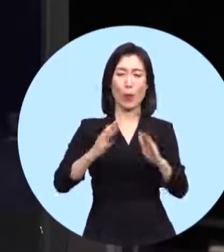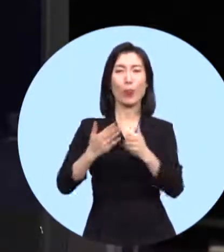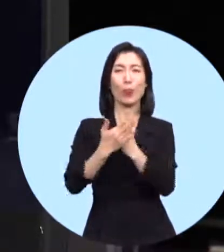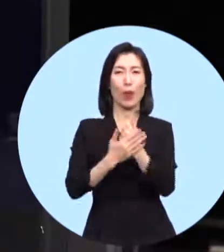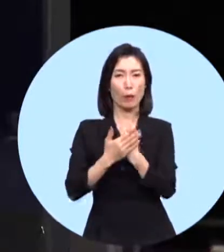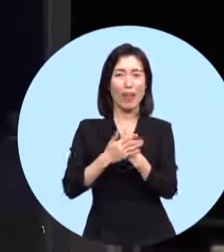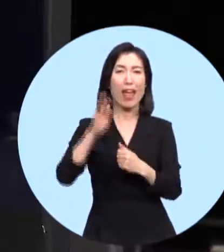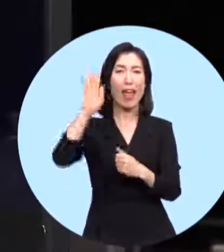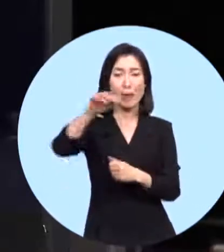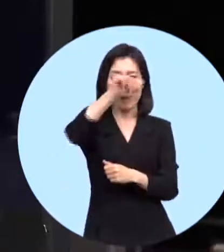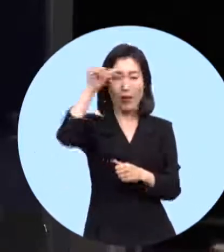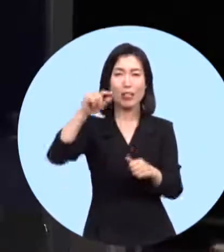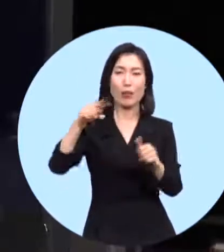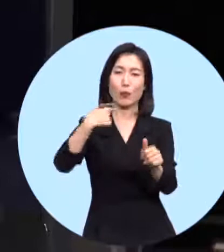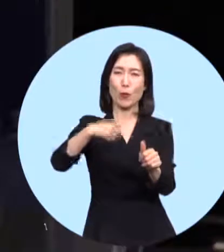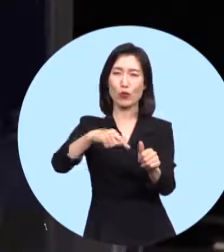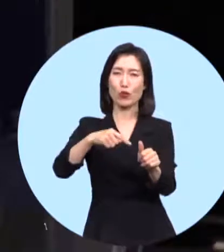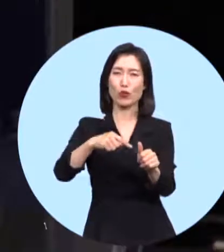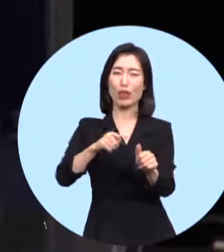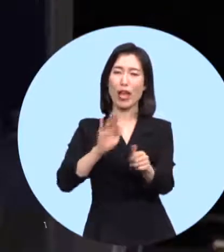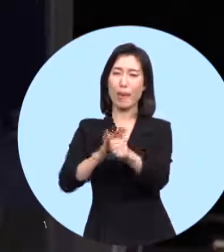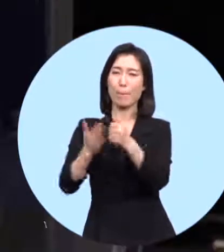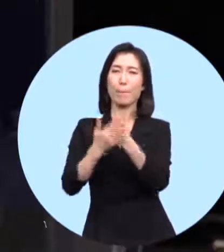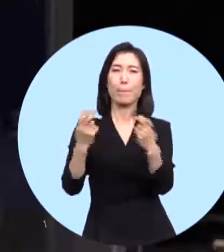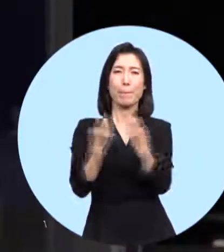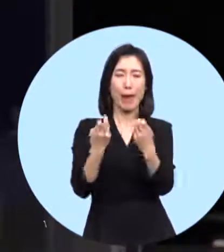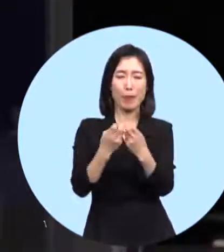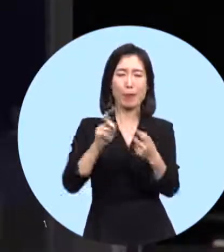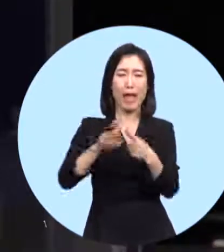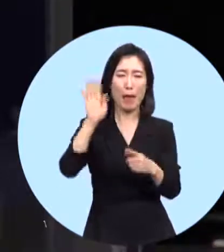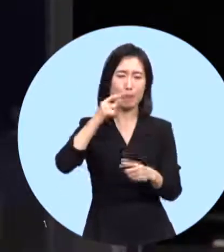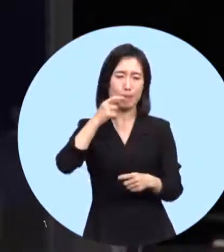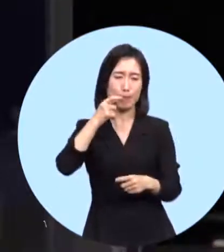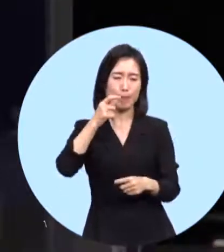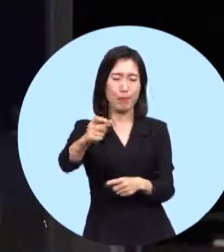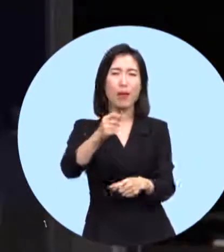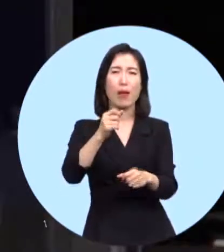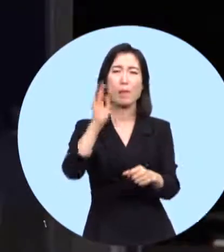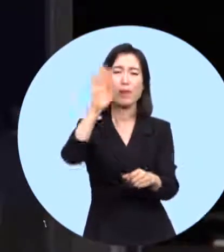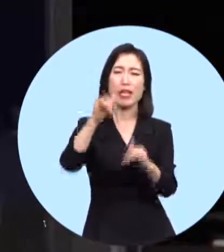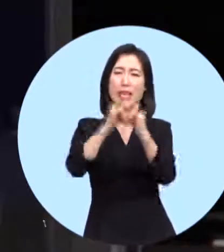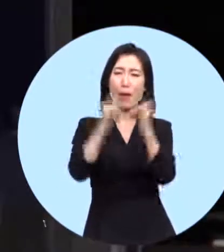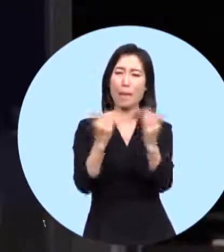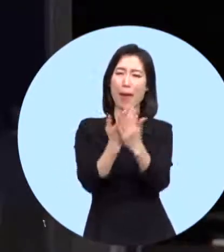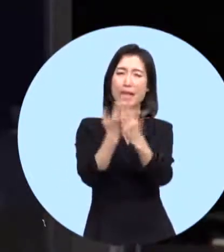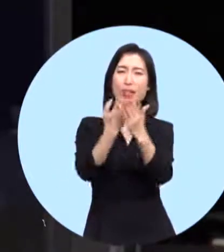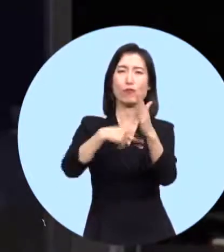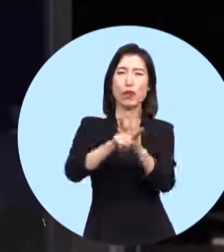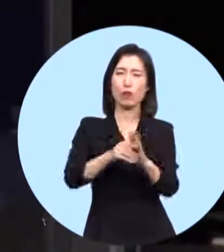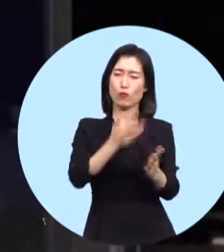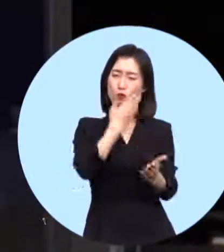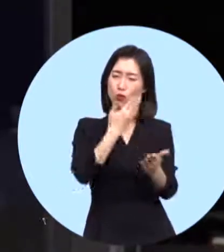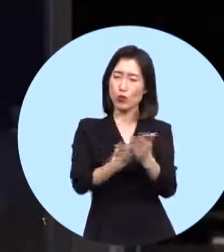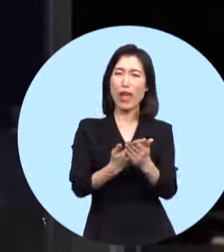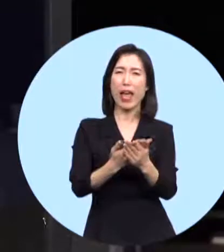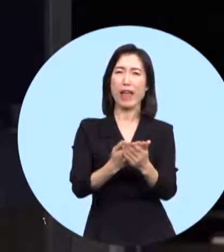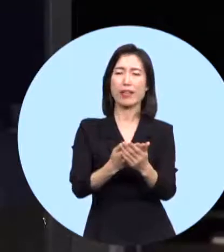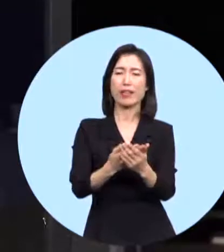오늘의 토론을 통해 평생교육 거버넌스 전략이야말로 지속가능한 미래사회를 위한